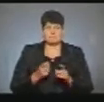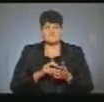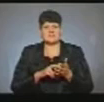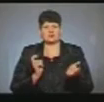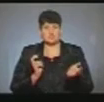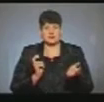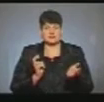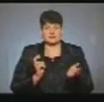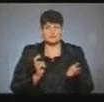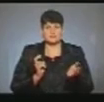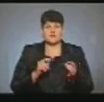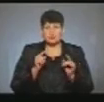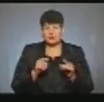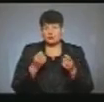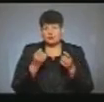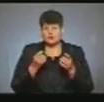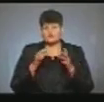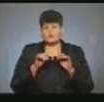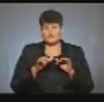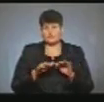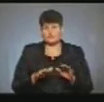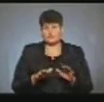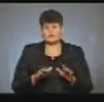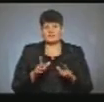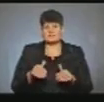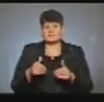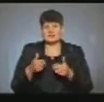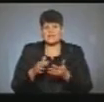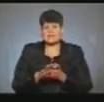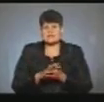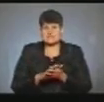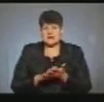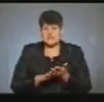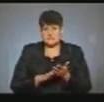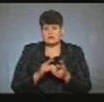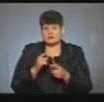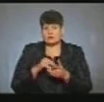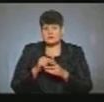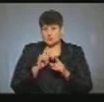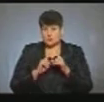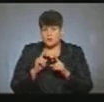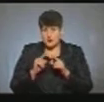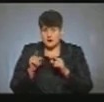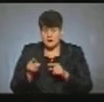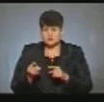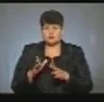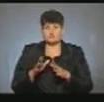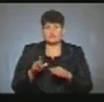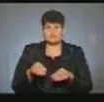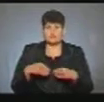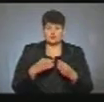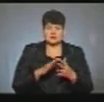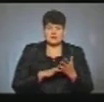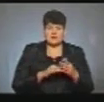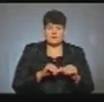тут він виконує тільки процедурну функцію. Він звертається з заявою органу місцевого самоврядування. Орган місцевого самоврядування знову ж таки переадресовує цю заяву